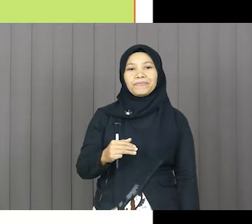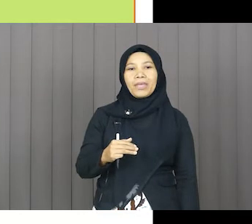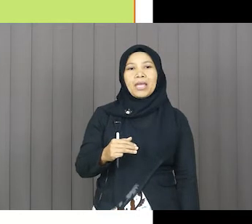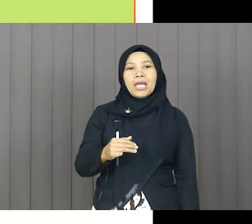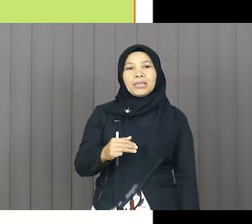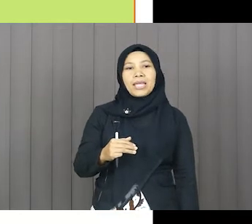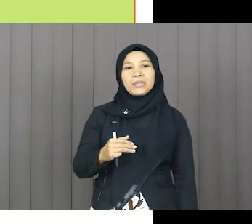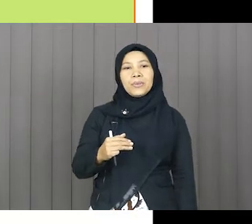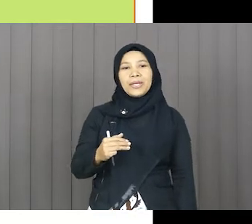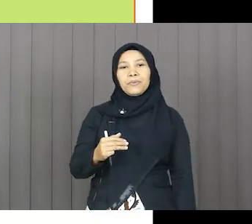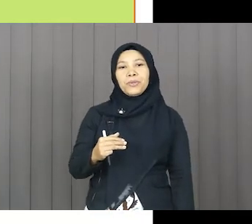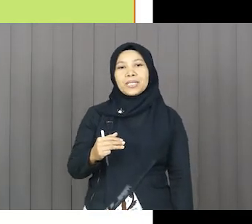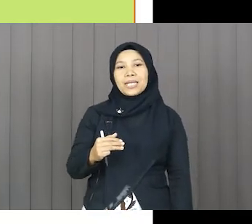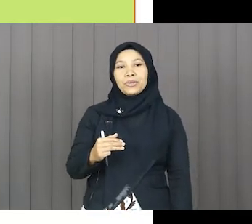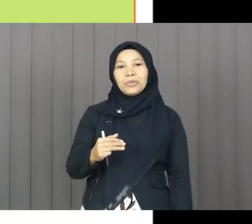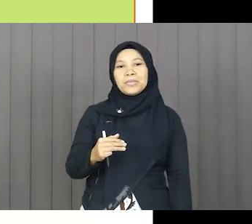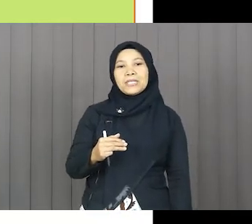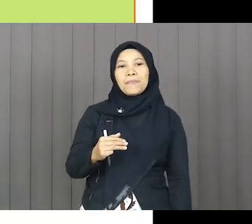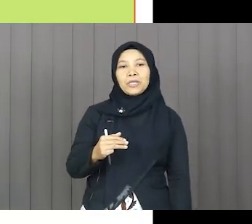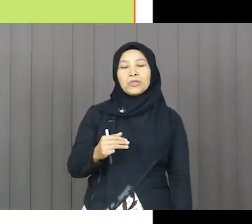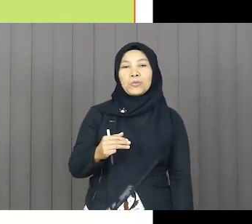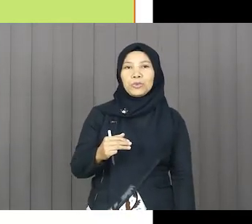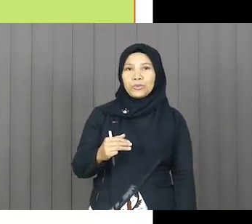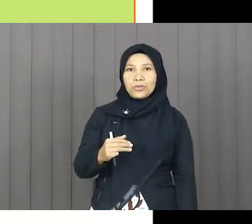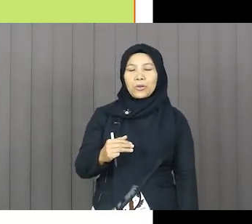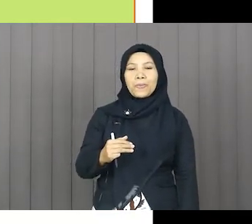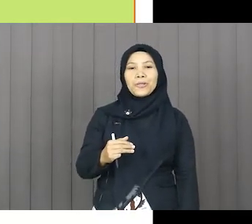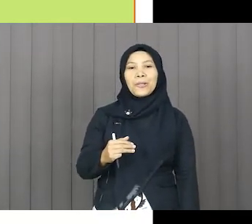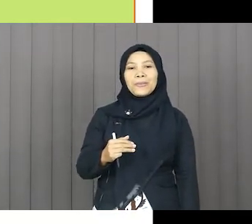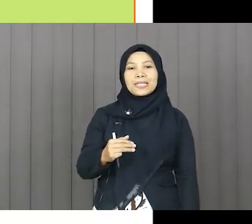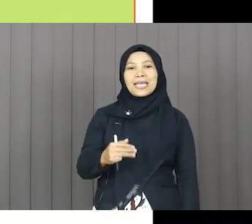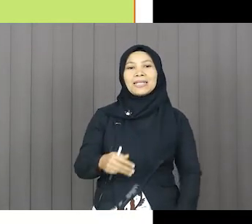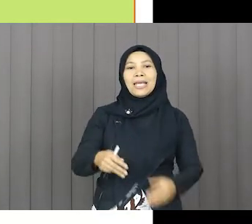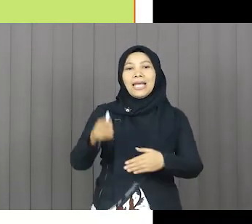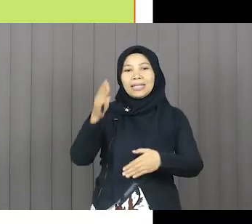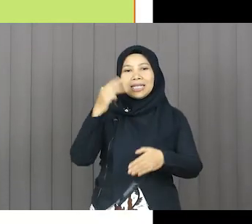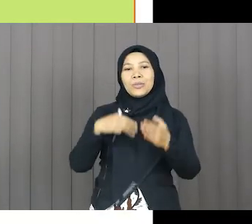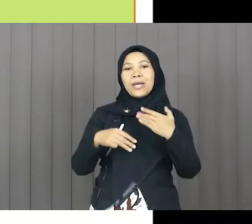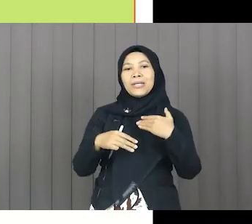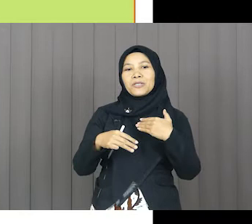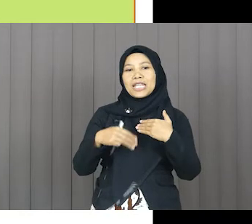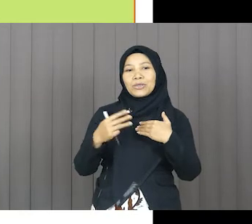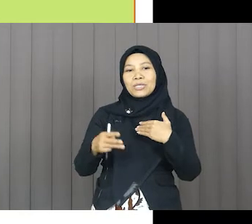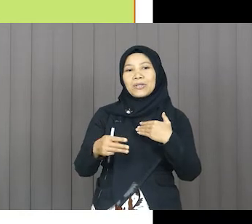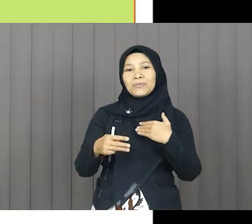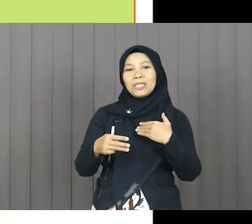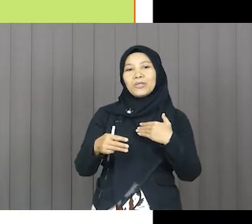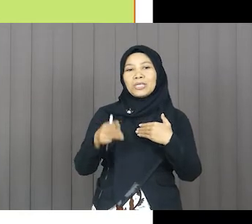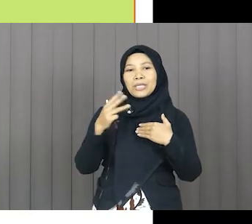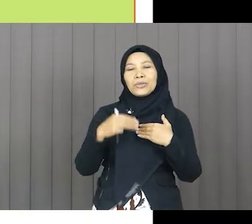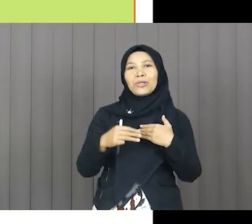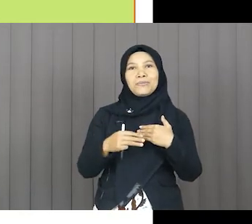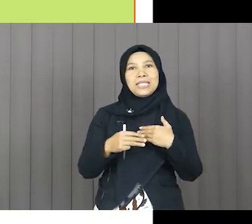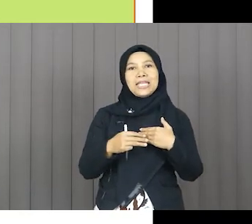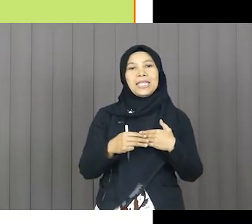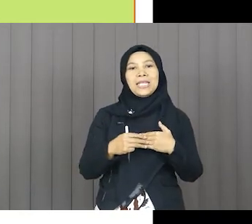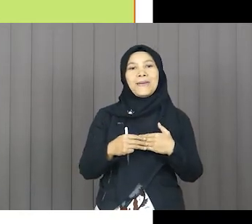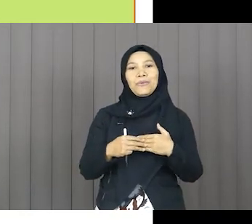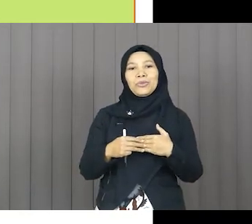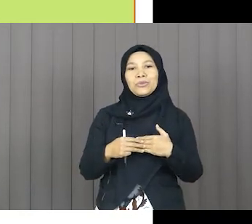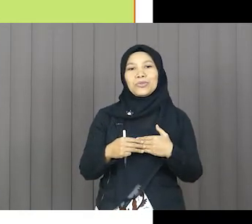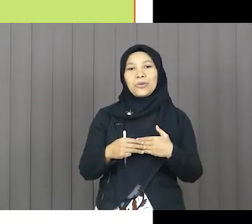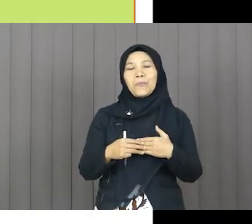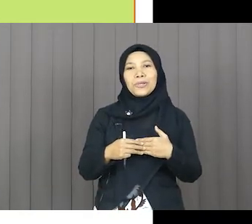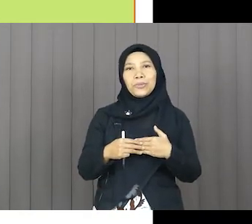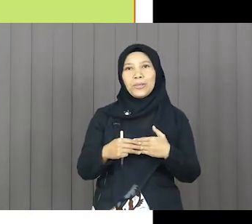signifikan. Tahun 2021 mencapai 77.2%, di 2001 tahun berikutnya turun menjadi